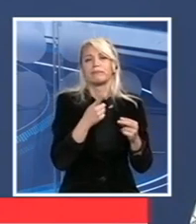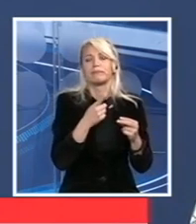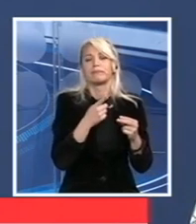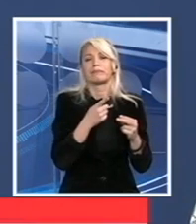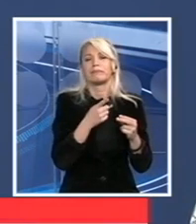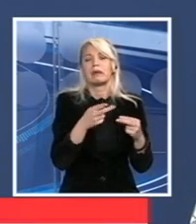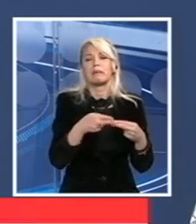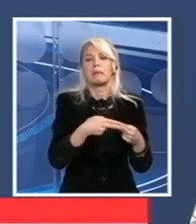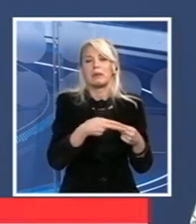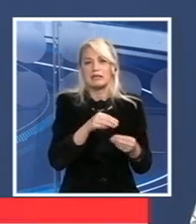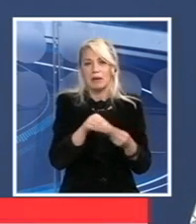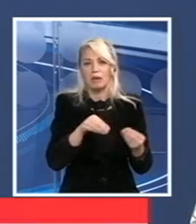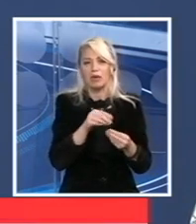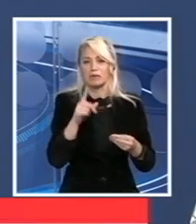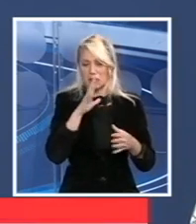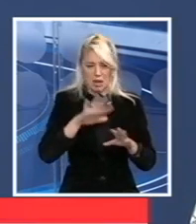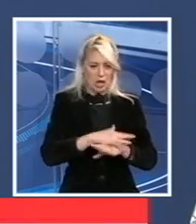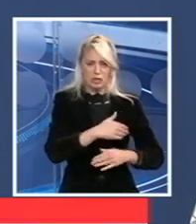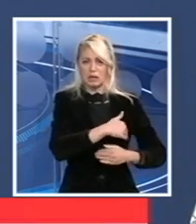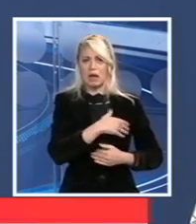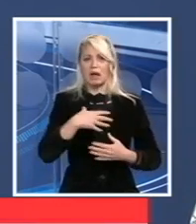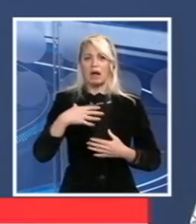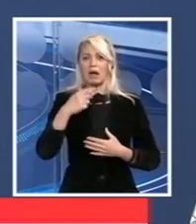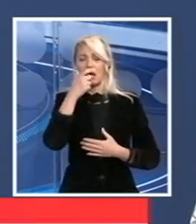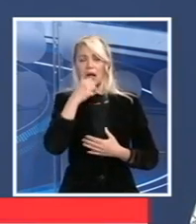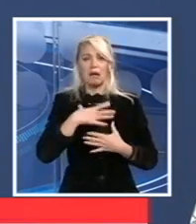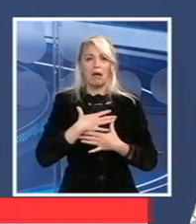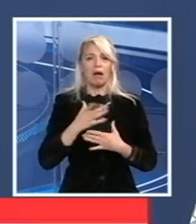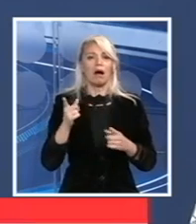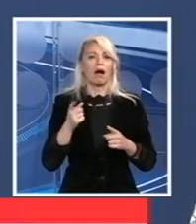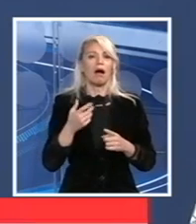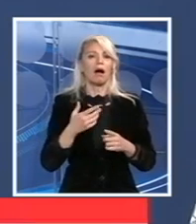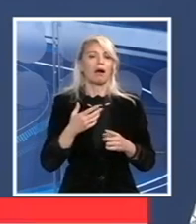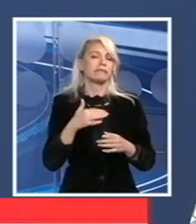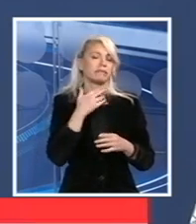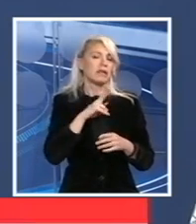porodice bez ikakvih simptomova i znakova infekcije unosile